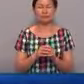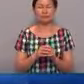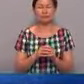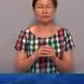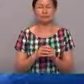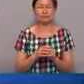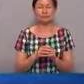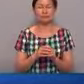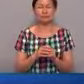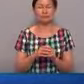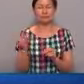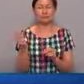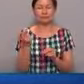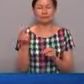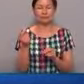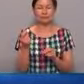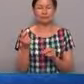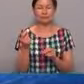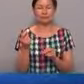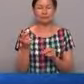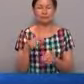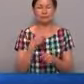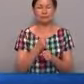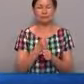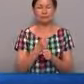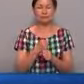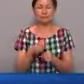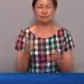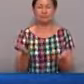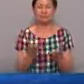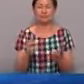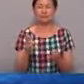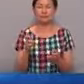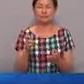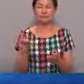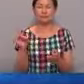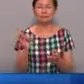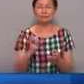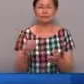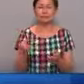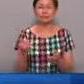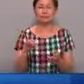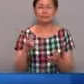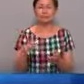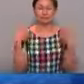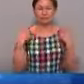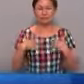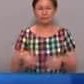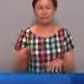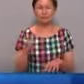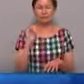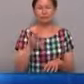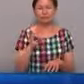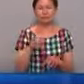фишка, изюминка в том, что я оделась как бриллиант, и мое платье полностью блестящее. Участвую в этом конкурсе